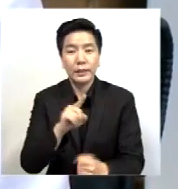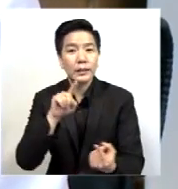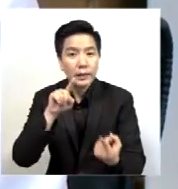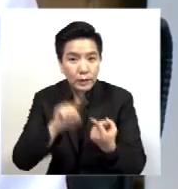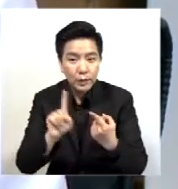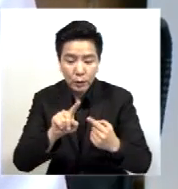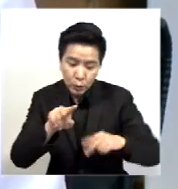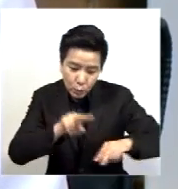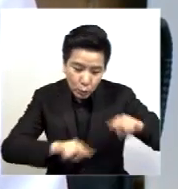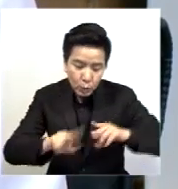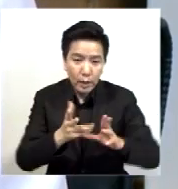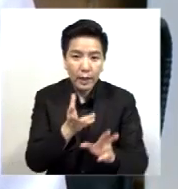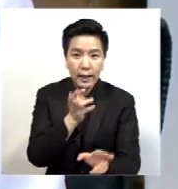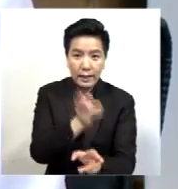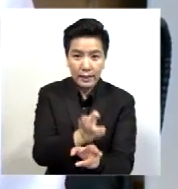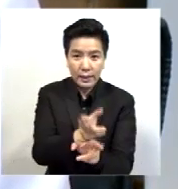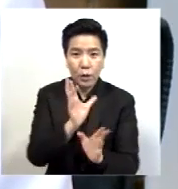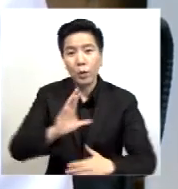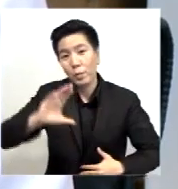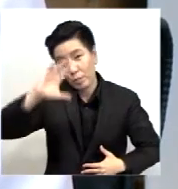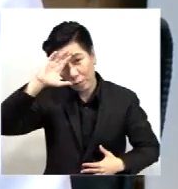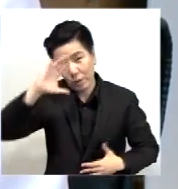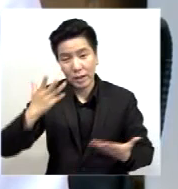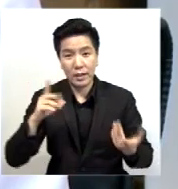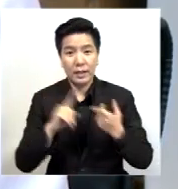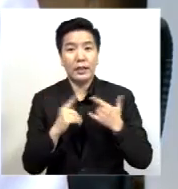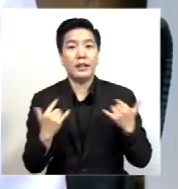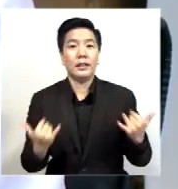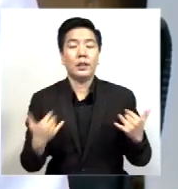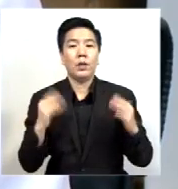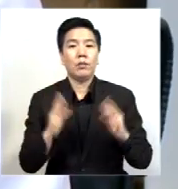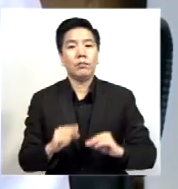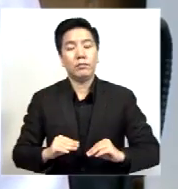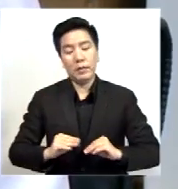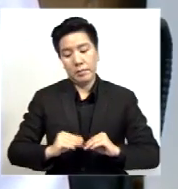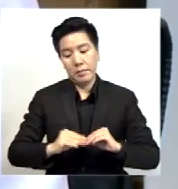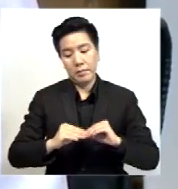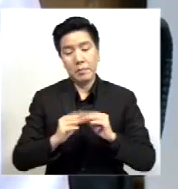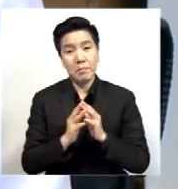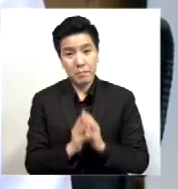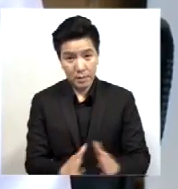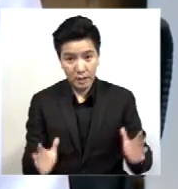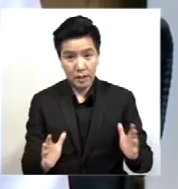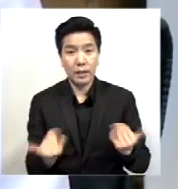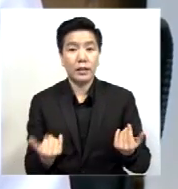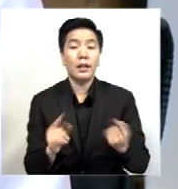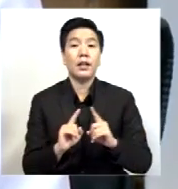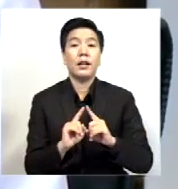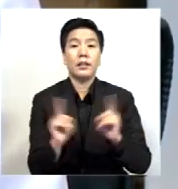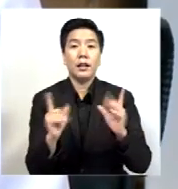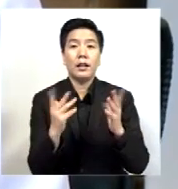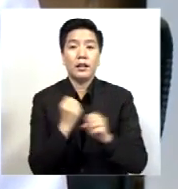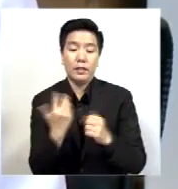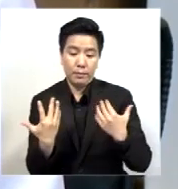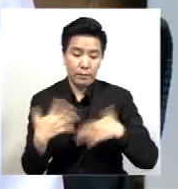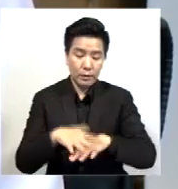ดูแลรักษาผู้ป่วยโควิดถึงแม้จะมีจำนวนมากขึ้นแต่ด้วยการประสาน